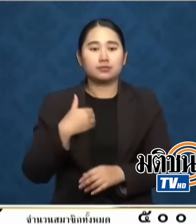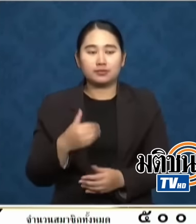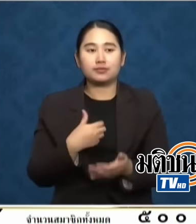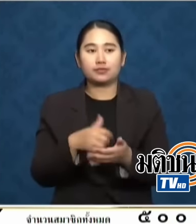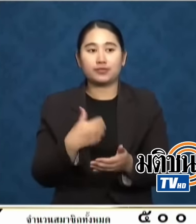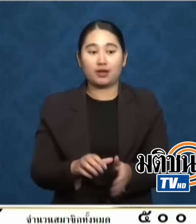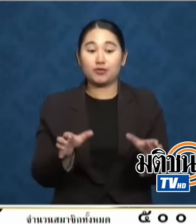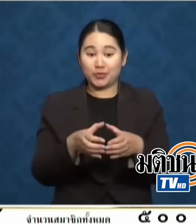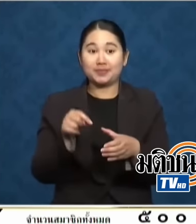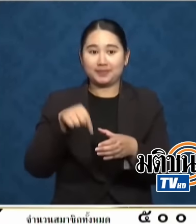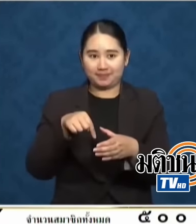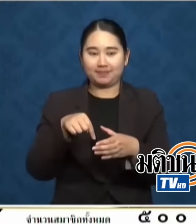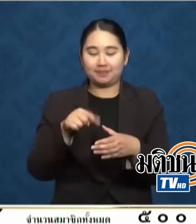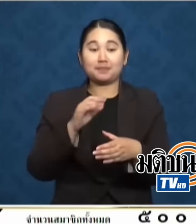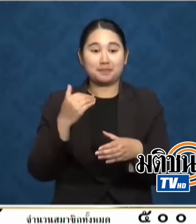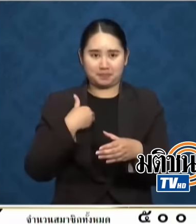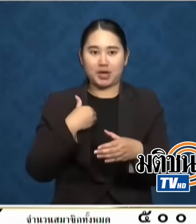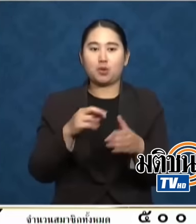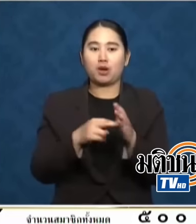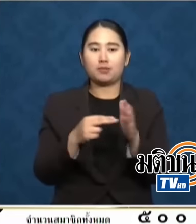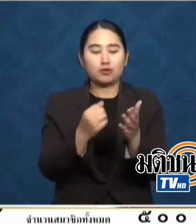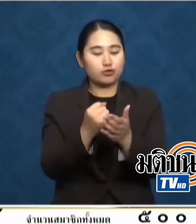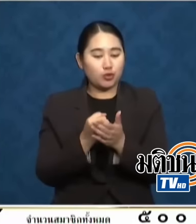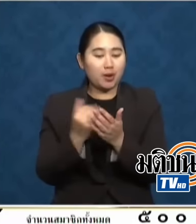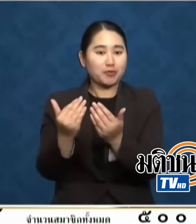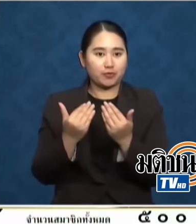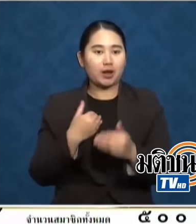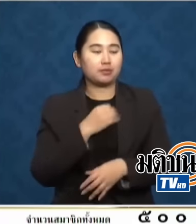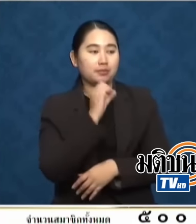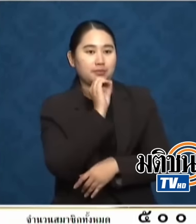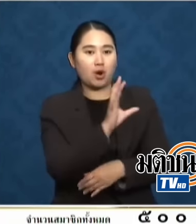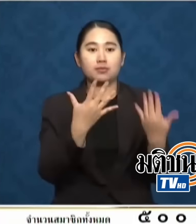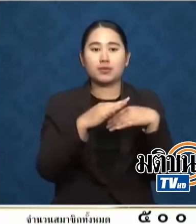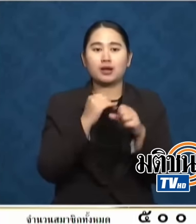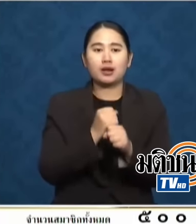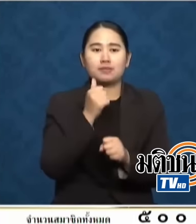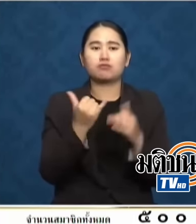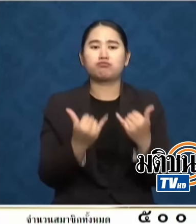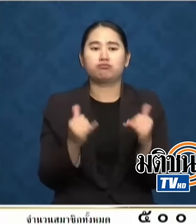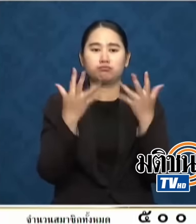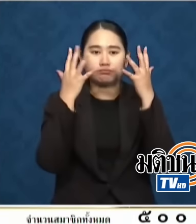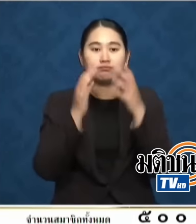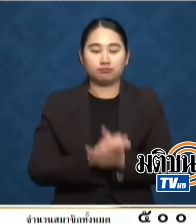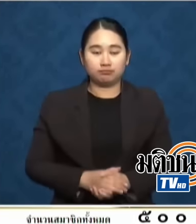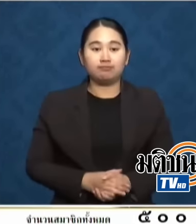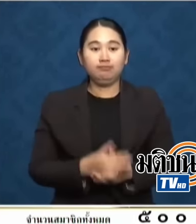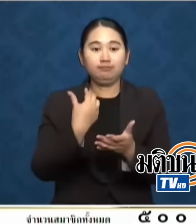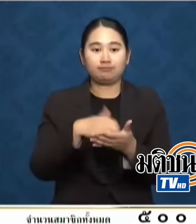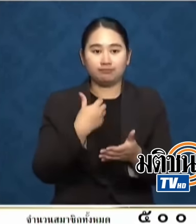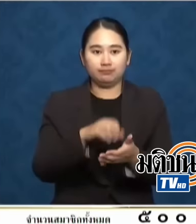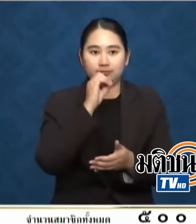ามีสภาที่ปรึกษาเขาก็จะสามารถเสนอผ่านสภาที่ปรึกษาได้อันนี้ก็ขาดหายไปยังมี